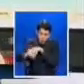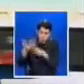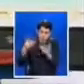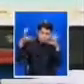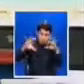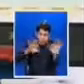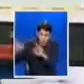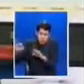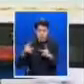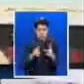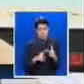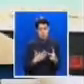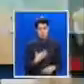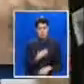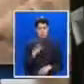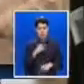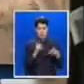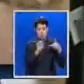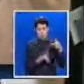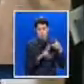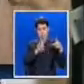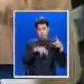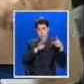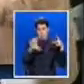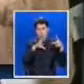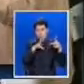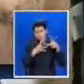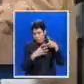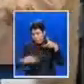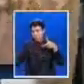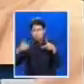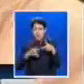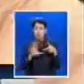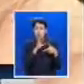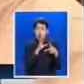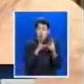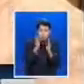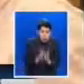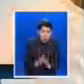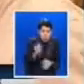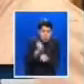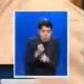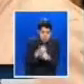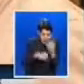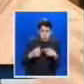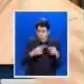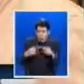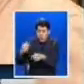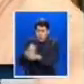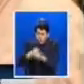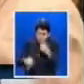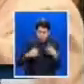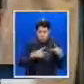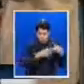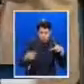ฤดูฝนด้วย ก็ไม่อยากให้ที่สำรอง 2,700 ตรงนี้ต้องถูกใช้ไปอีกถ้าสมมติว่าพี่น้องเกษตรกรทำนากันไม่หยุด เราก็ตั